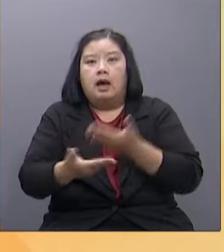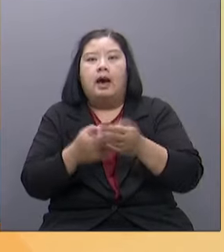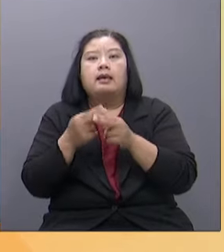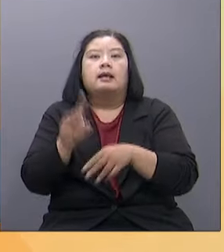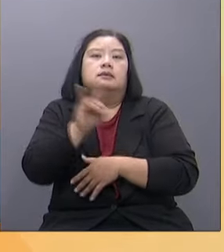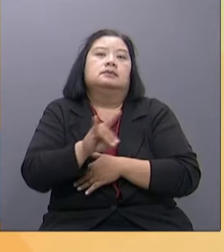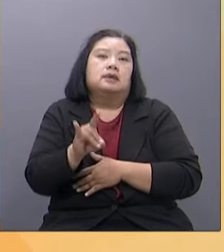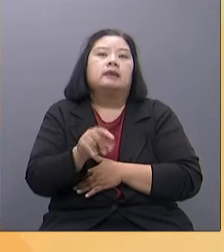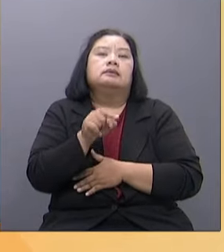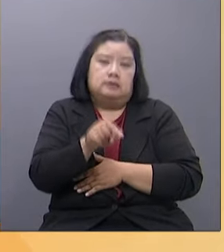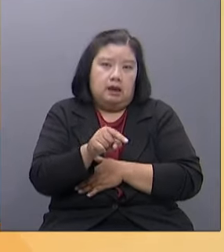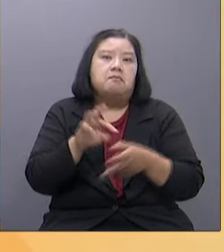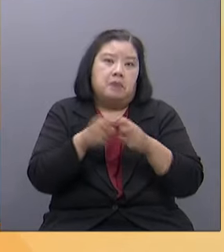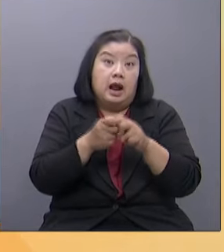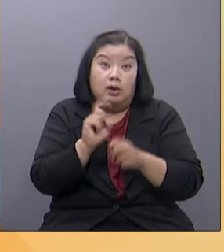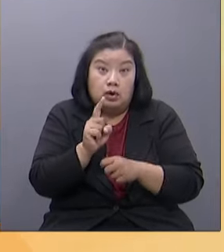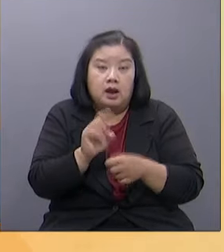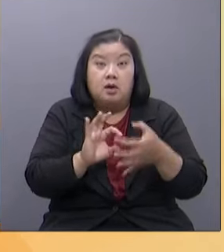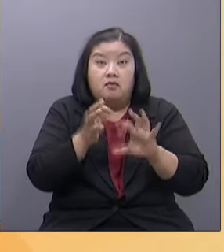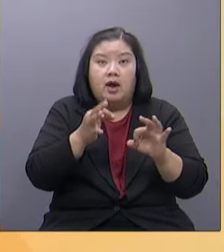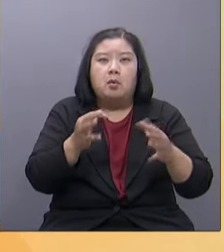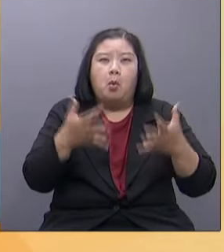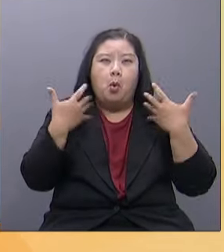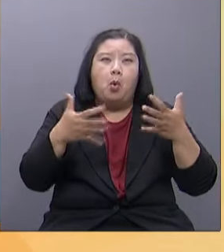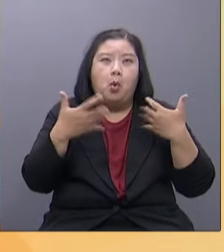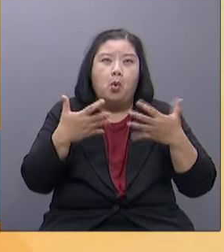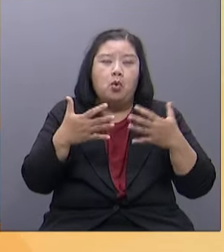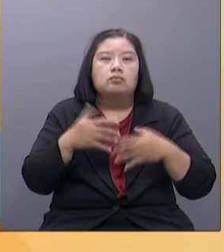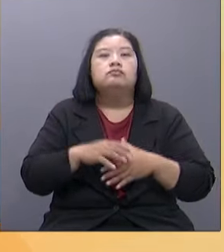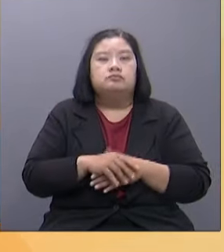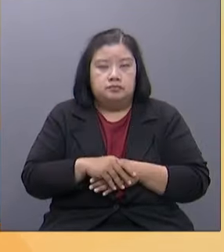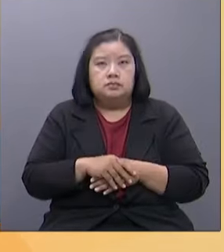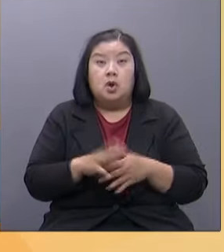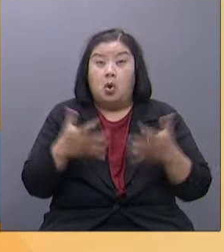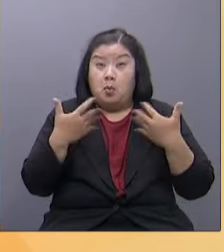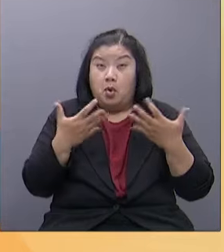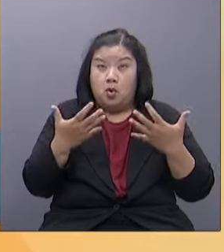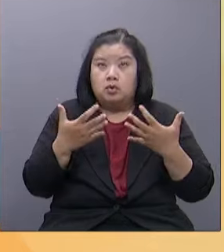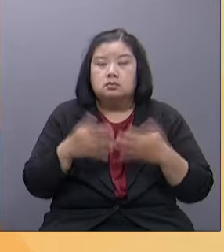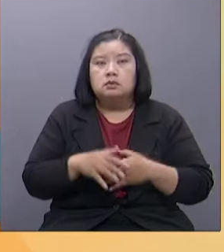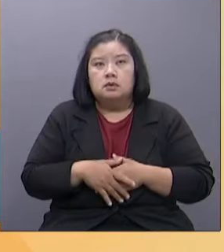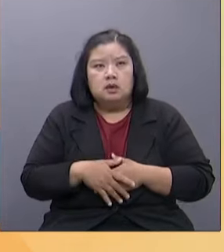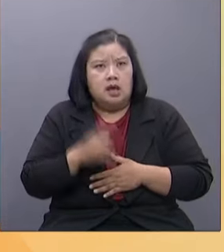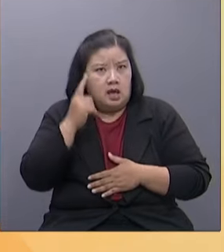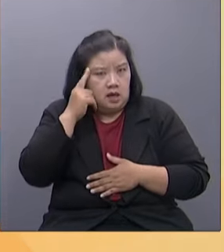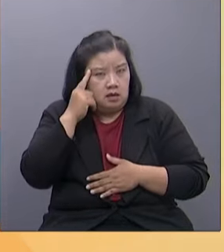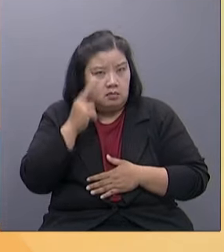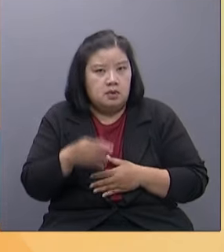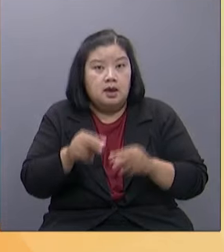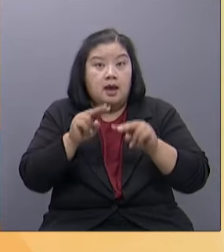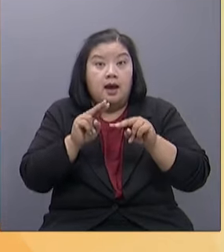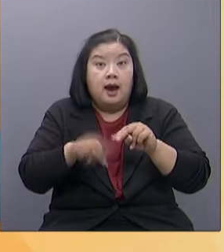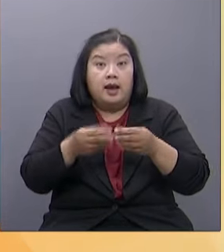นำมาซึ่งความร้อนค่ะเชื้อเพลิงนะครับอย่างที่คุณหมอบอกว่าผมทราบว่าในนี้มีการฟักไข่ด้วยใช่มั้ยฮะ